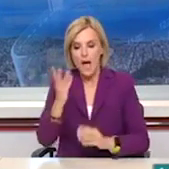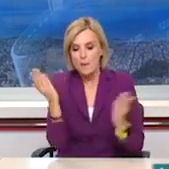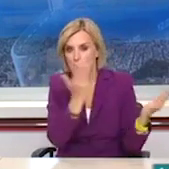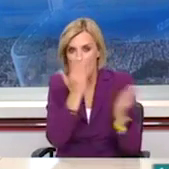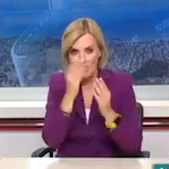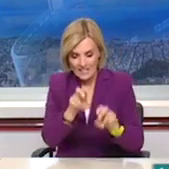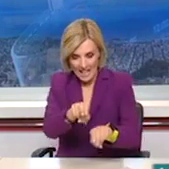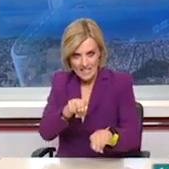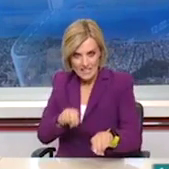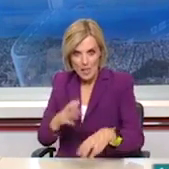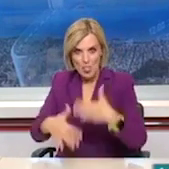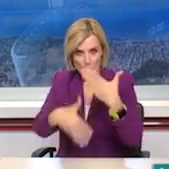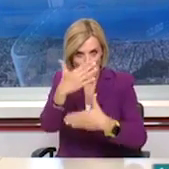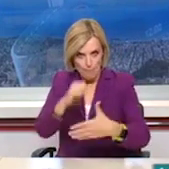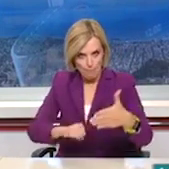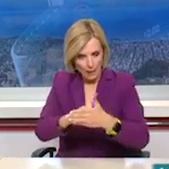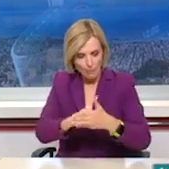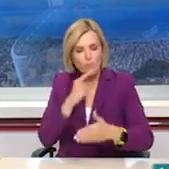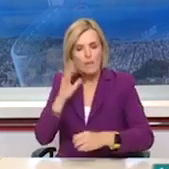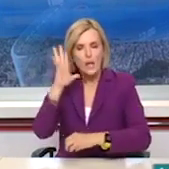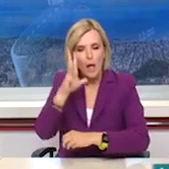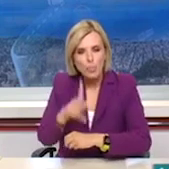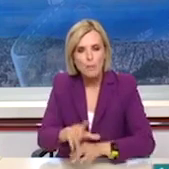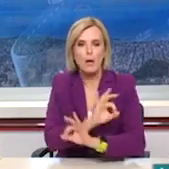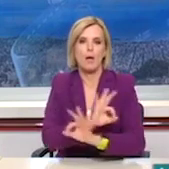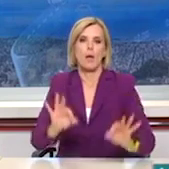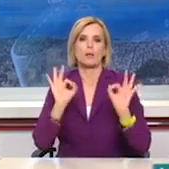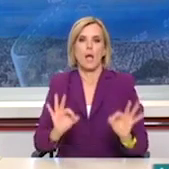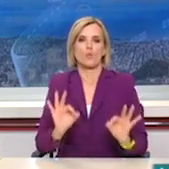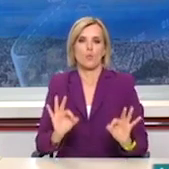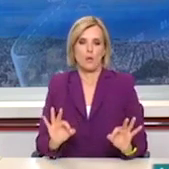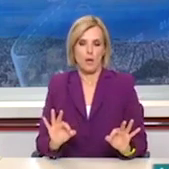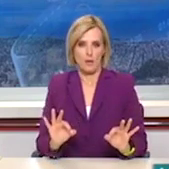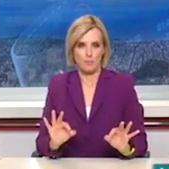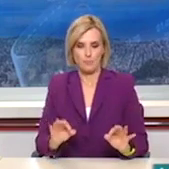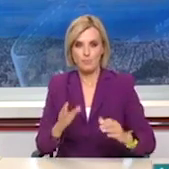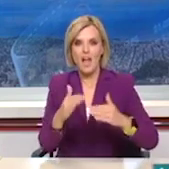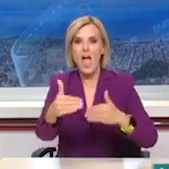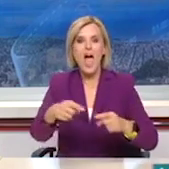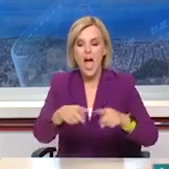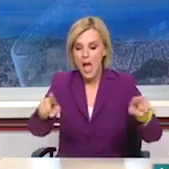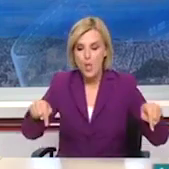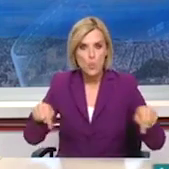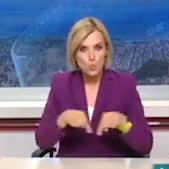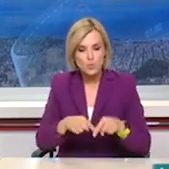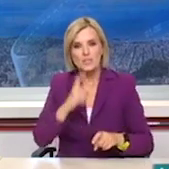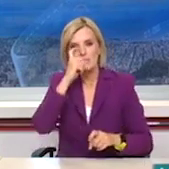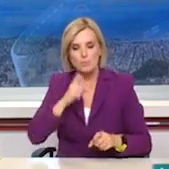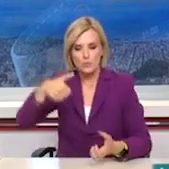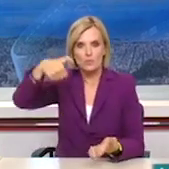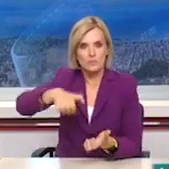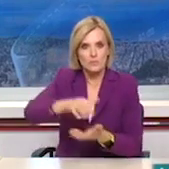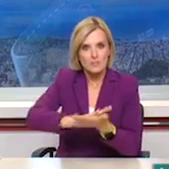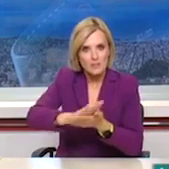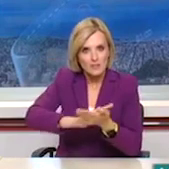μαθητές δεν υπερβαίνουν τους 15, τότε το τμήμα θα λειτουργεί κανονικά. Στις αίθουσες θα υπάρχουν αντισηπτικά,